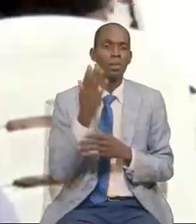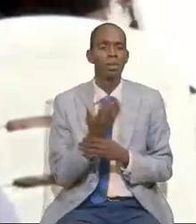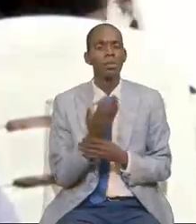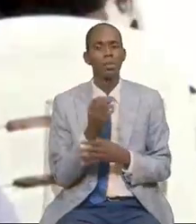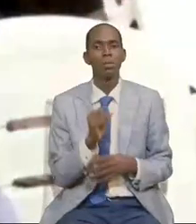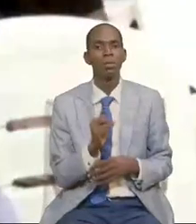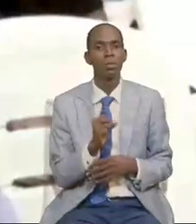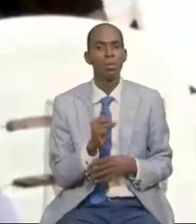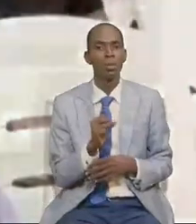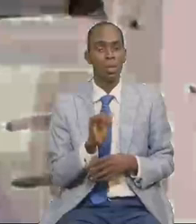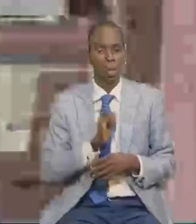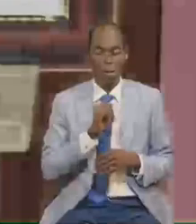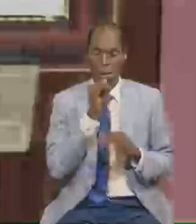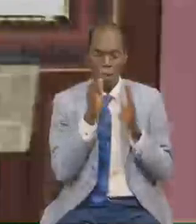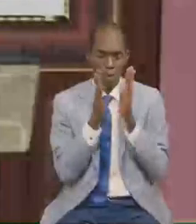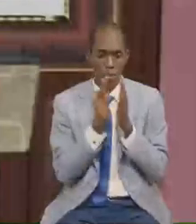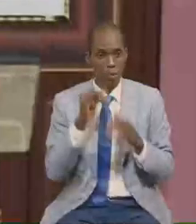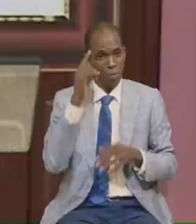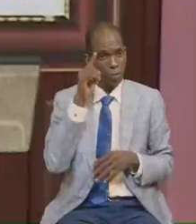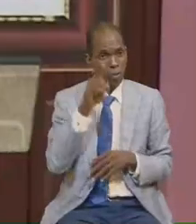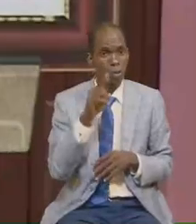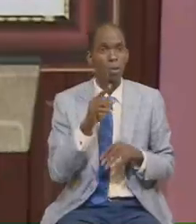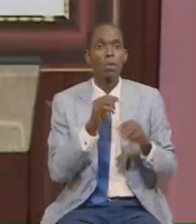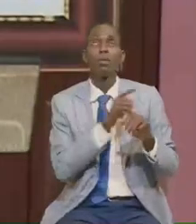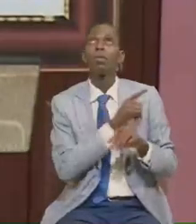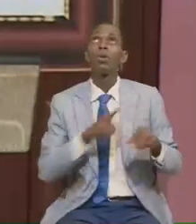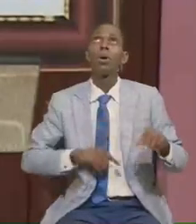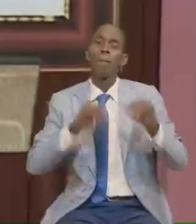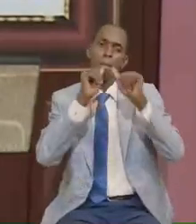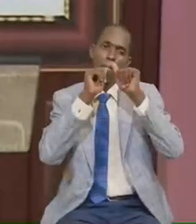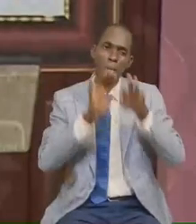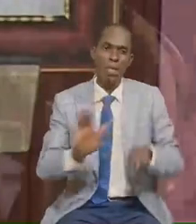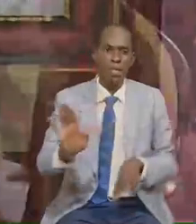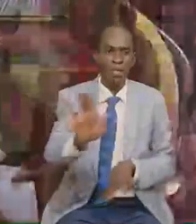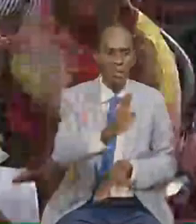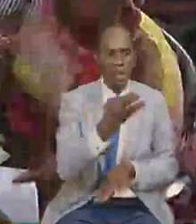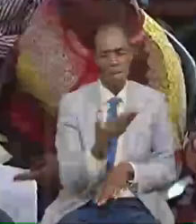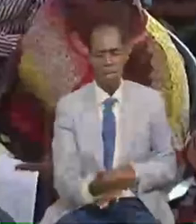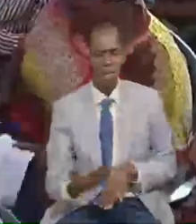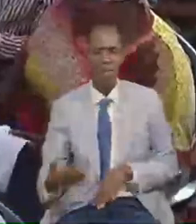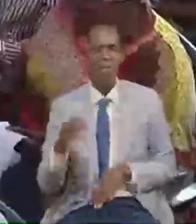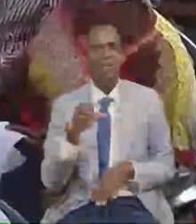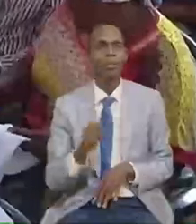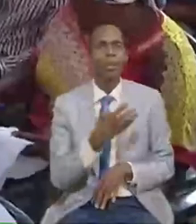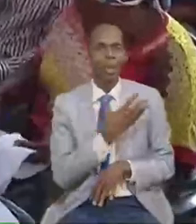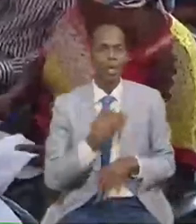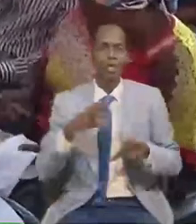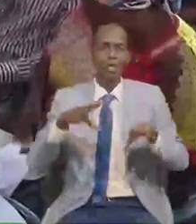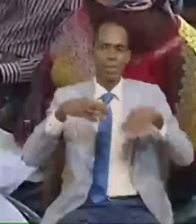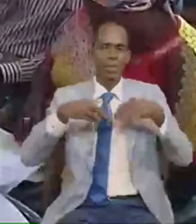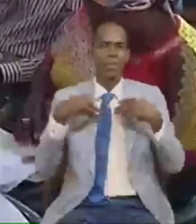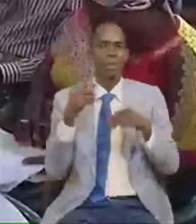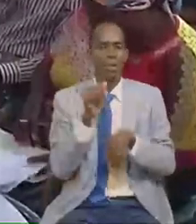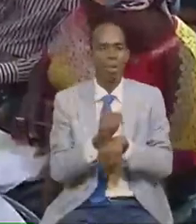je prie pour toi béni sa force éternel agréé l'oeuvre de